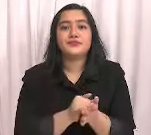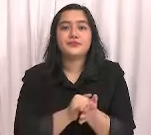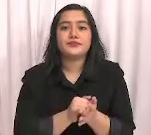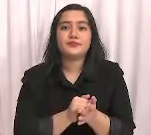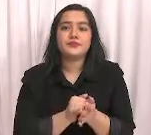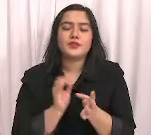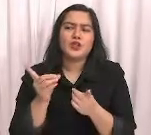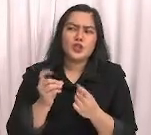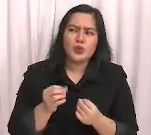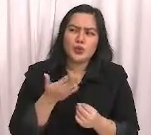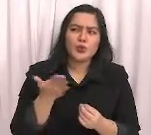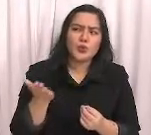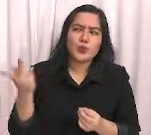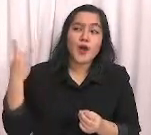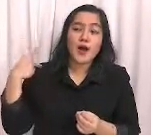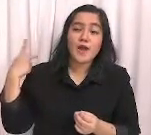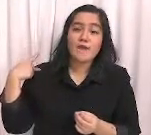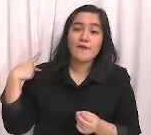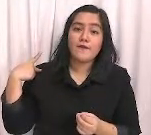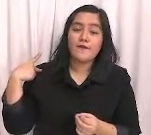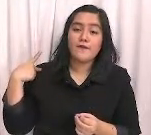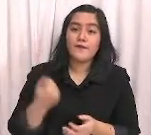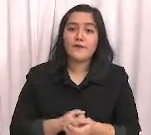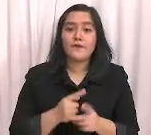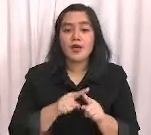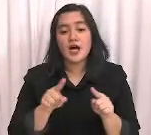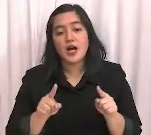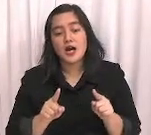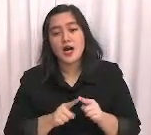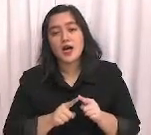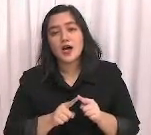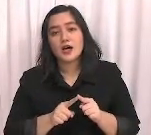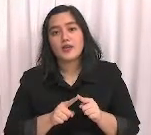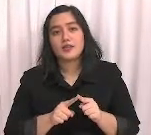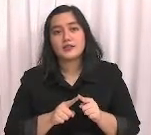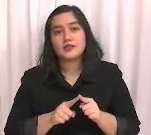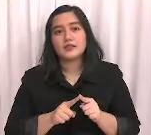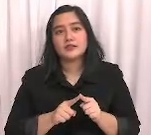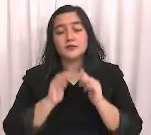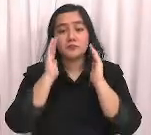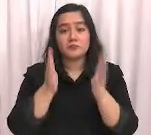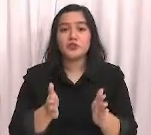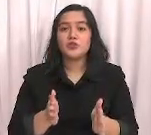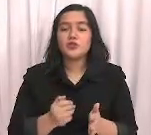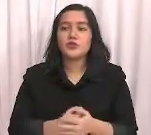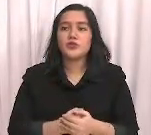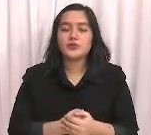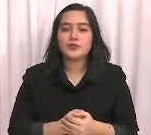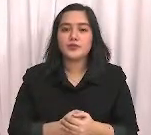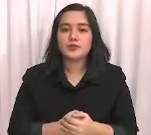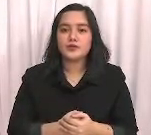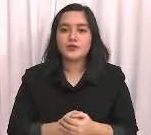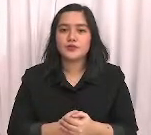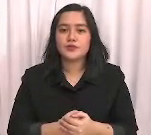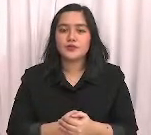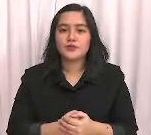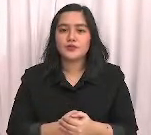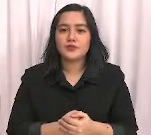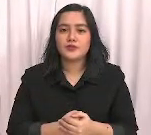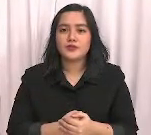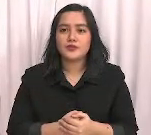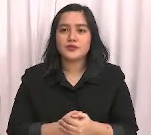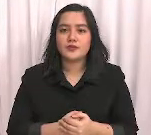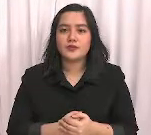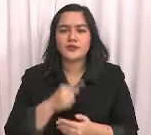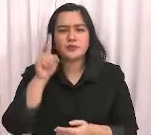na, you know, bilang tao, hindi ko kasalanan, hindi dapat natin ikahiya. Kahit na ako bilang pastor eh. Sabi ko nga sa inyo marami